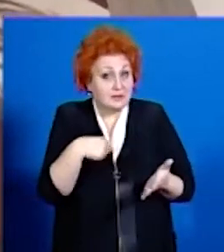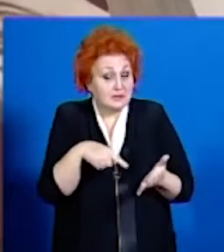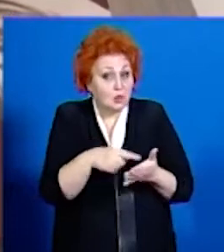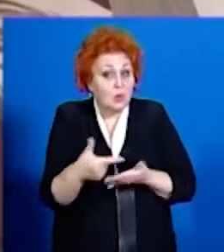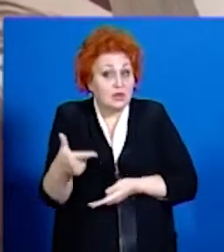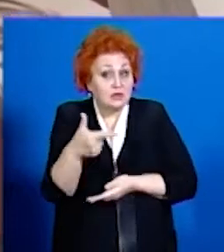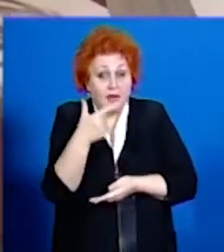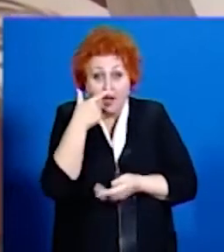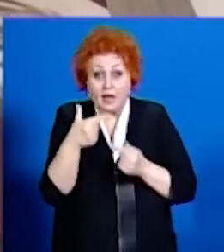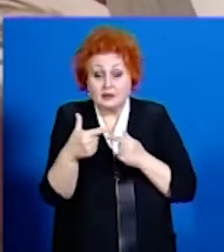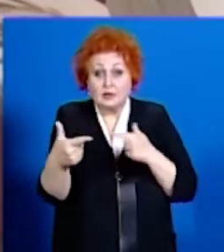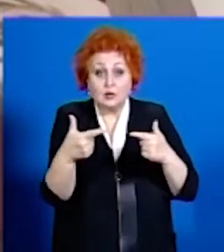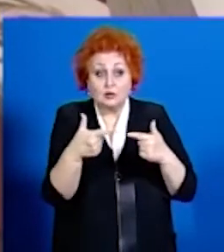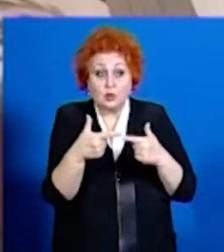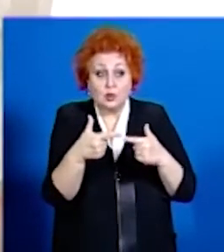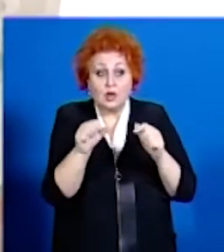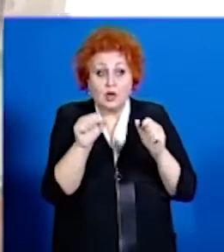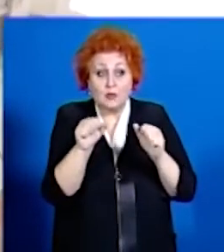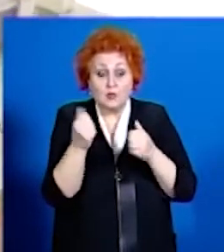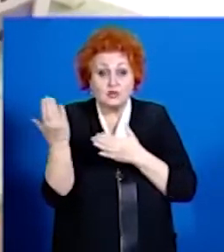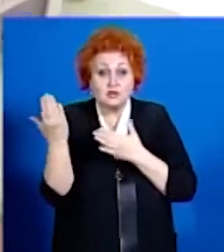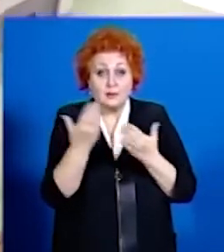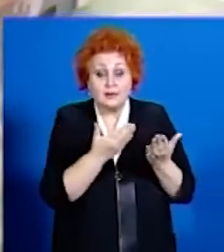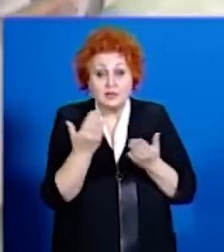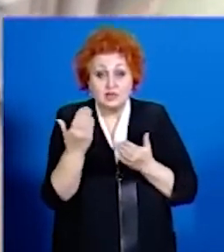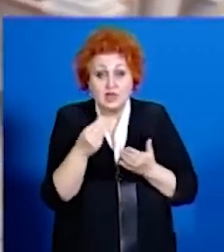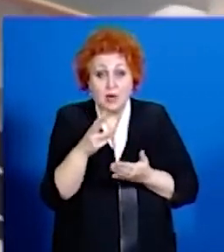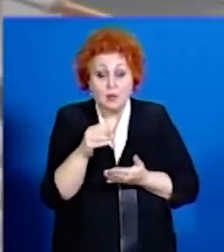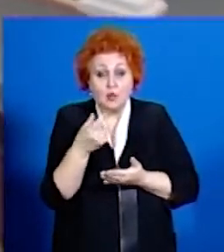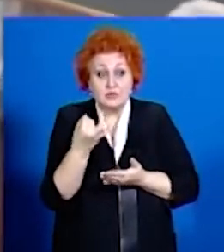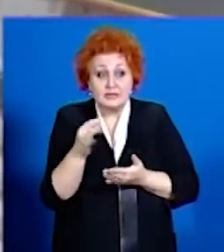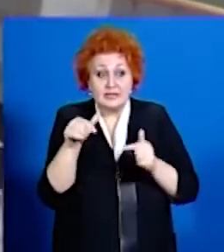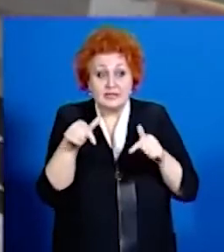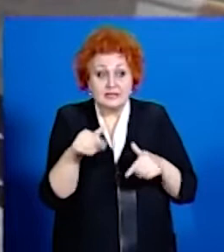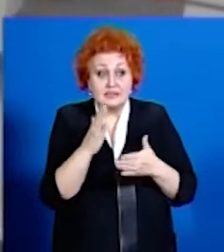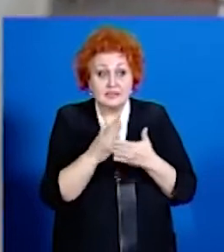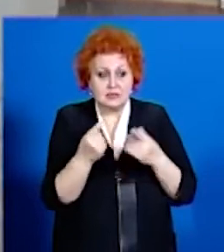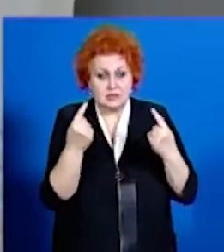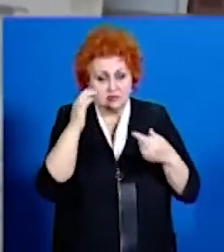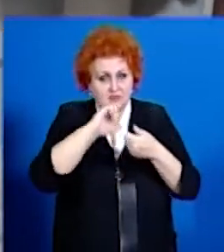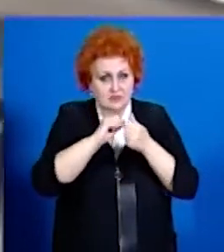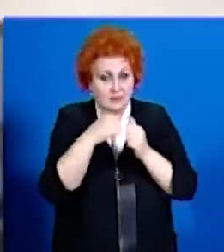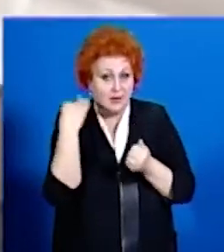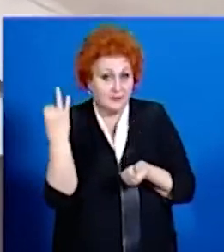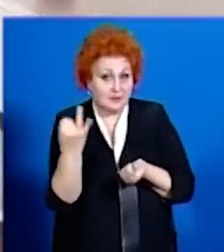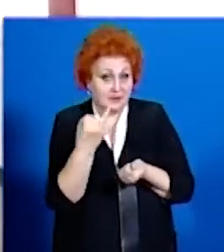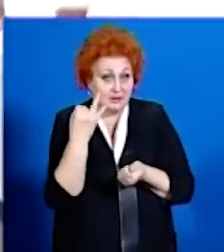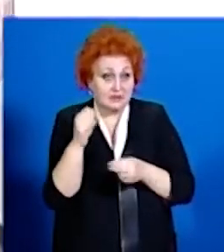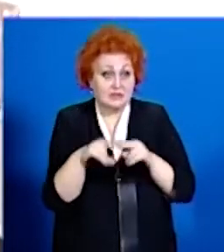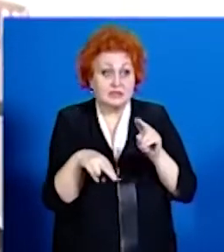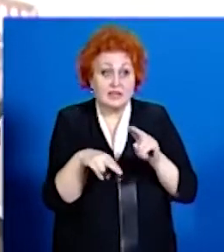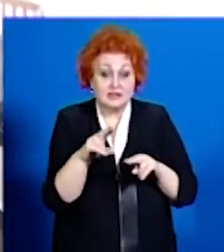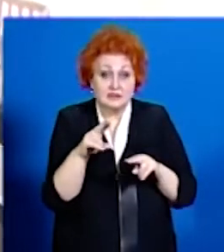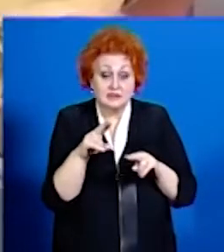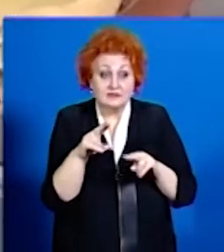О самых отдаленных уголках округа можно узнать в школьном музее. Здесь есть макеты известных памятников истории и